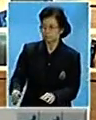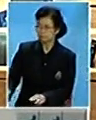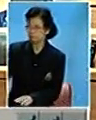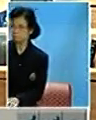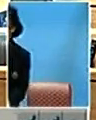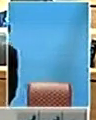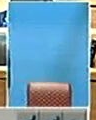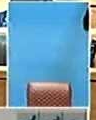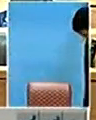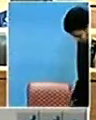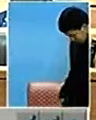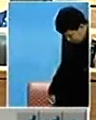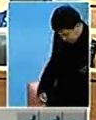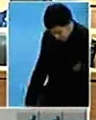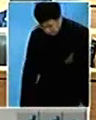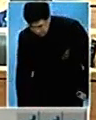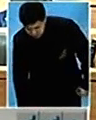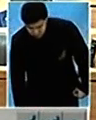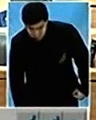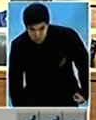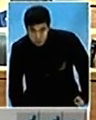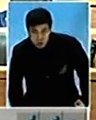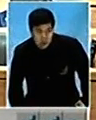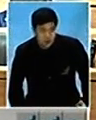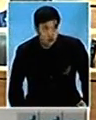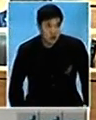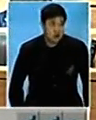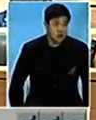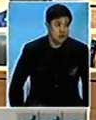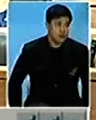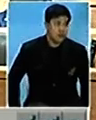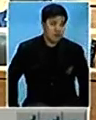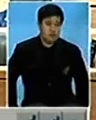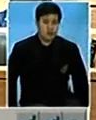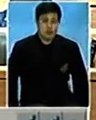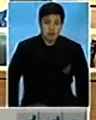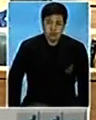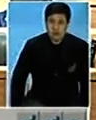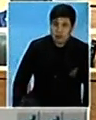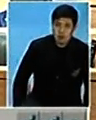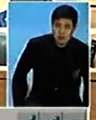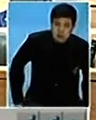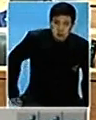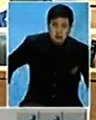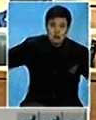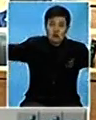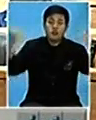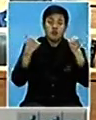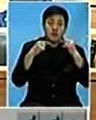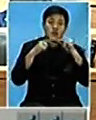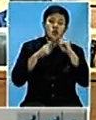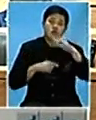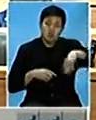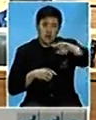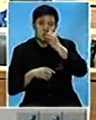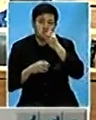มืองหนึ่งเพราะท่านกินภาษีของพี่น้องประชาชนทั้งประเทศครับนี่คือข้อเท็จจริง